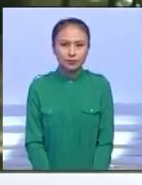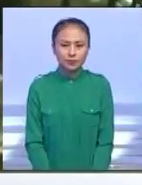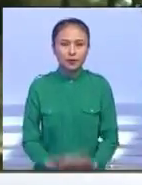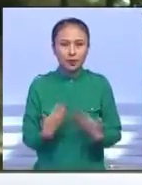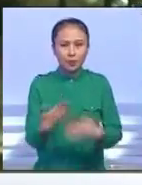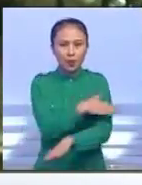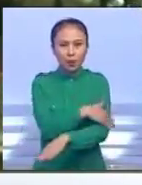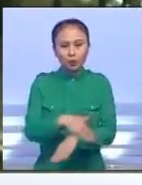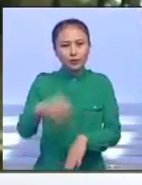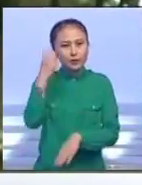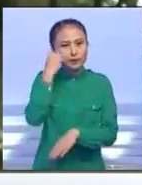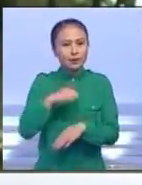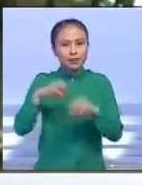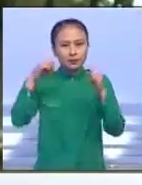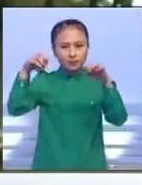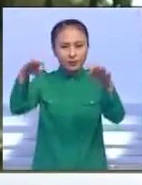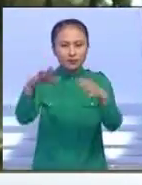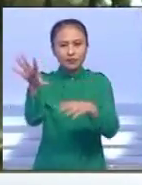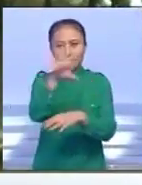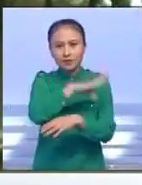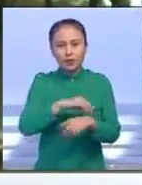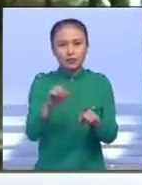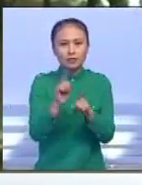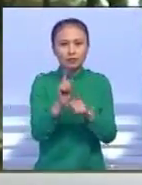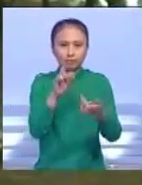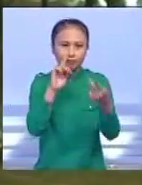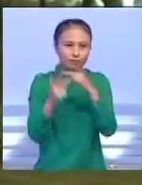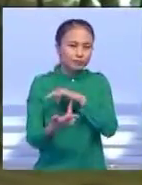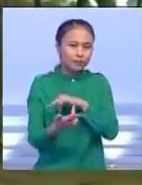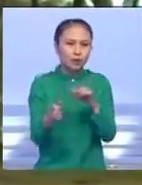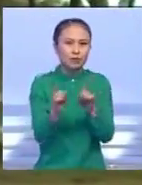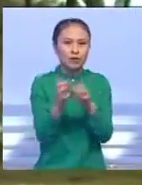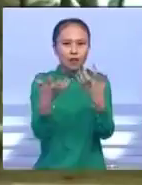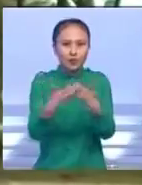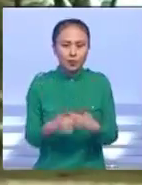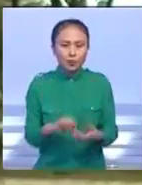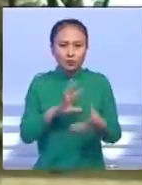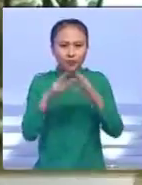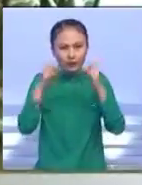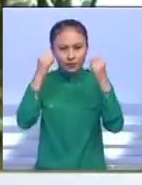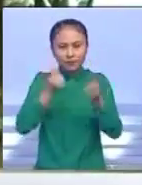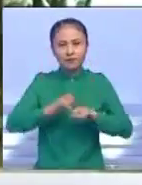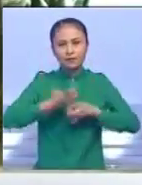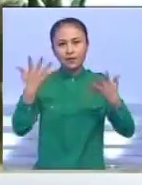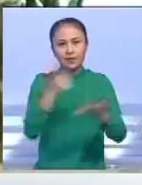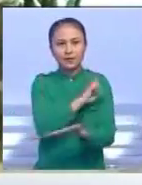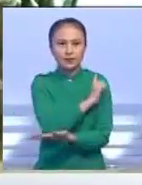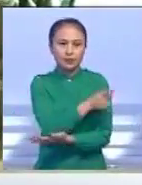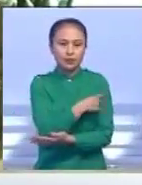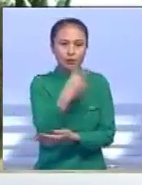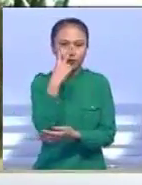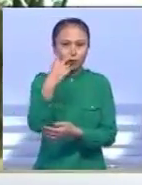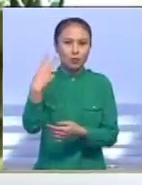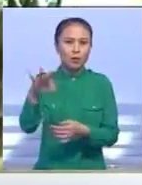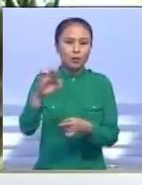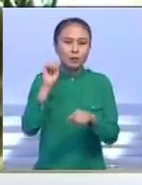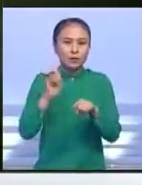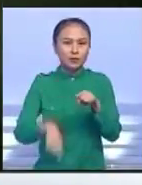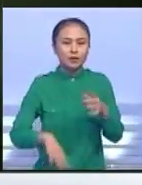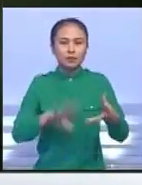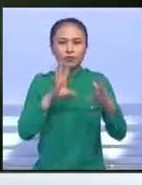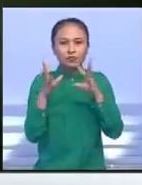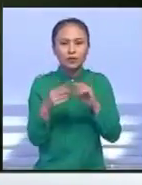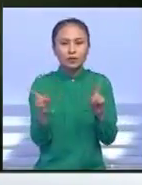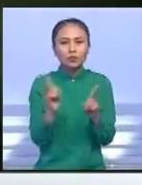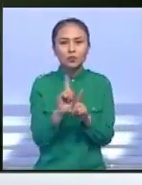Мына көшедегі ескі шамдардың барлығы жарық диодты шамдарға ауыстырылды. Жап жарық болып жарқырап нәтижесі көзге көрініп ақтыр. Бұл бір